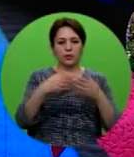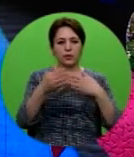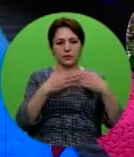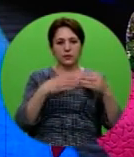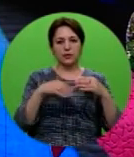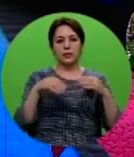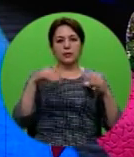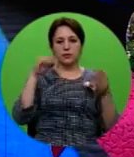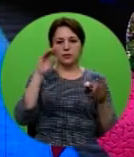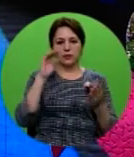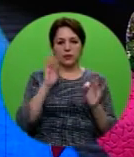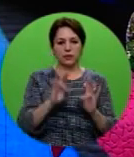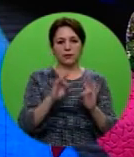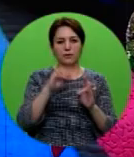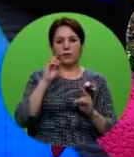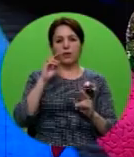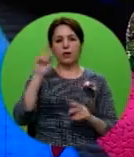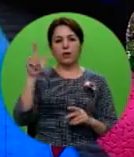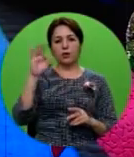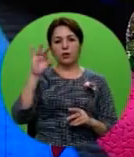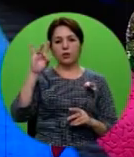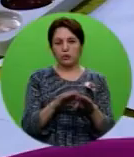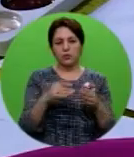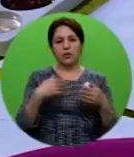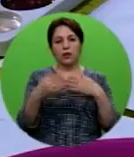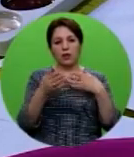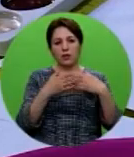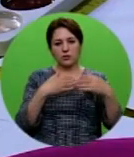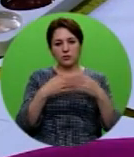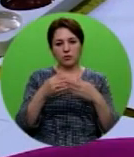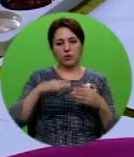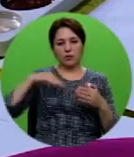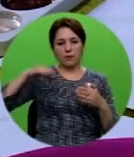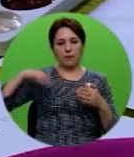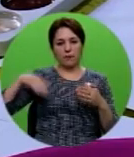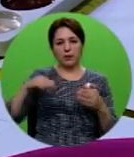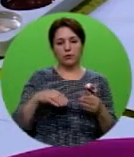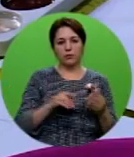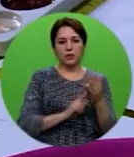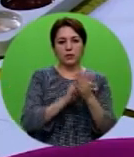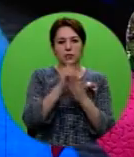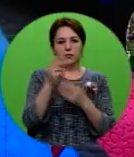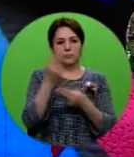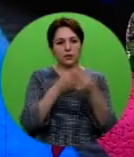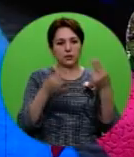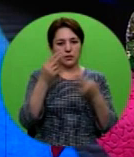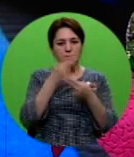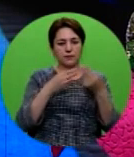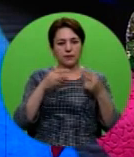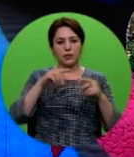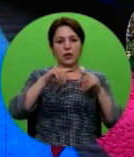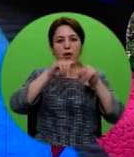горизонтально. Композиция рисунка будет горизонтально. Далее мы приступаем к рисованию